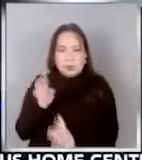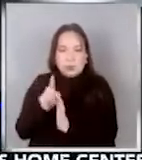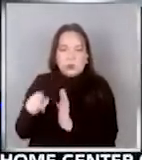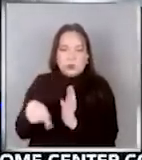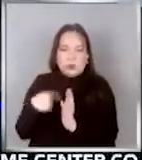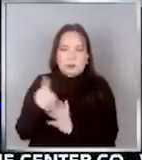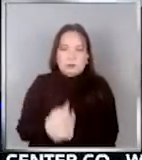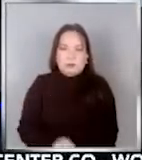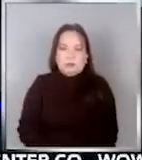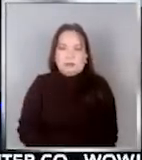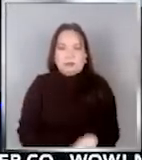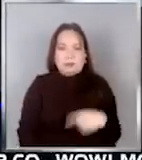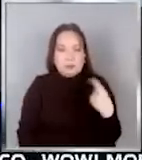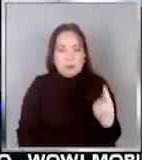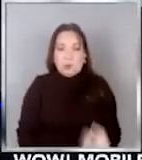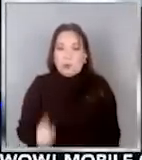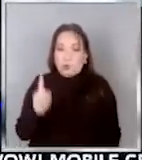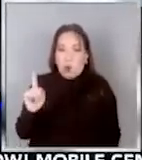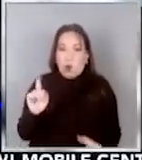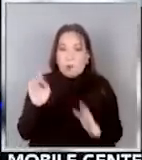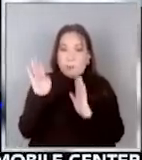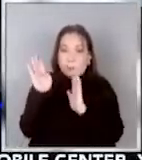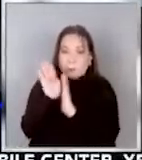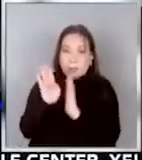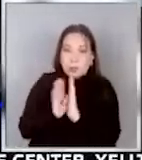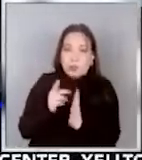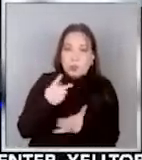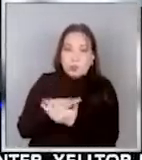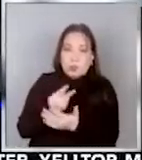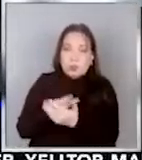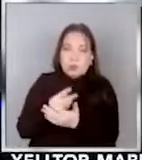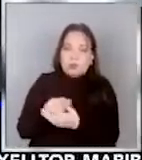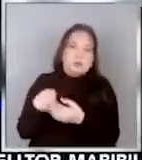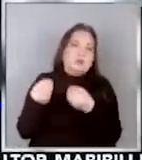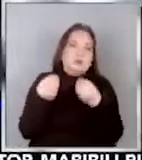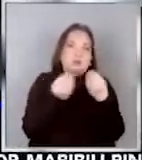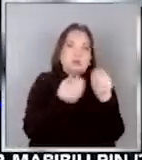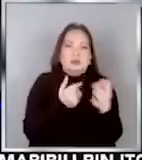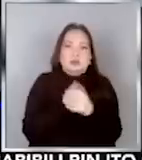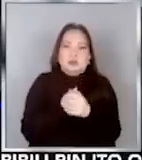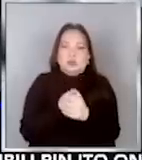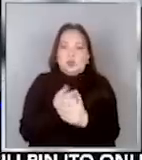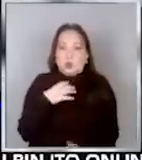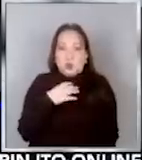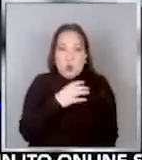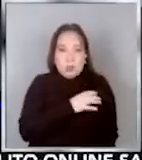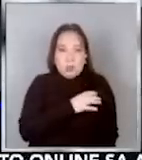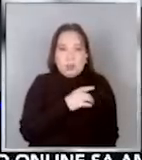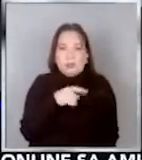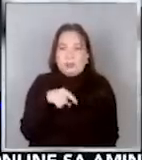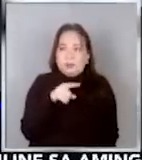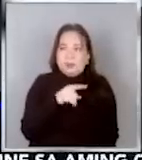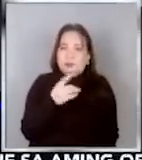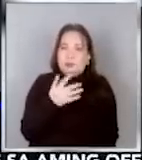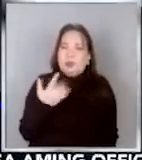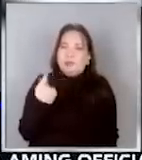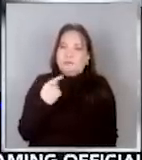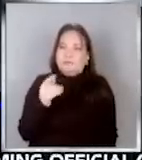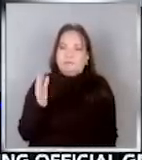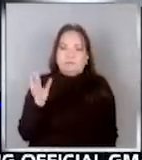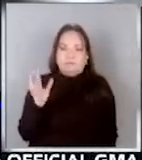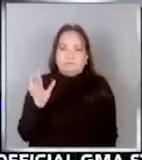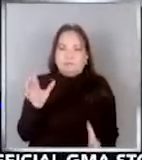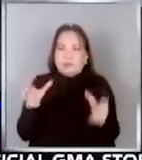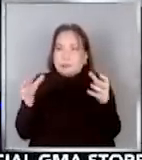1 bilyong pisong subsidy fund ang nais ipabuo ng Pangulo sa Kongreso at sa Department of Human Settlements. Gagamitin daw yan